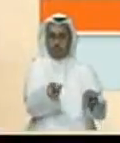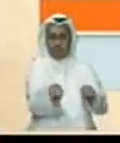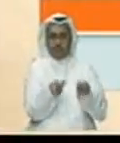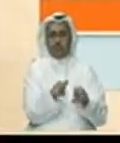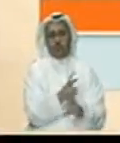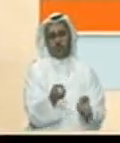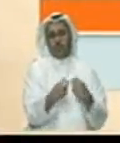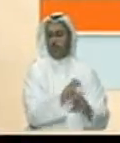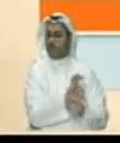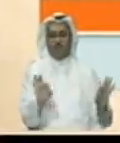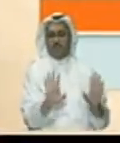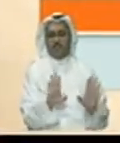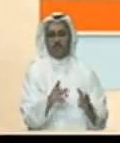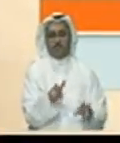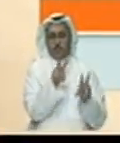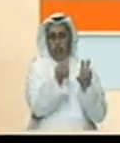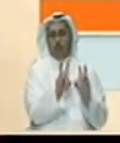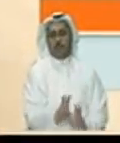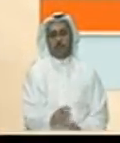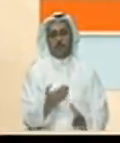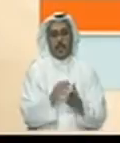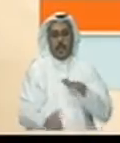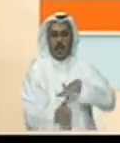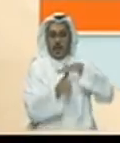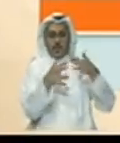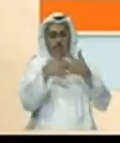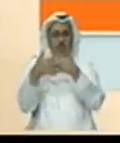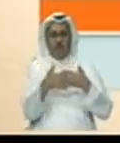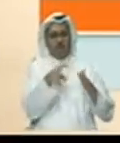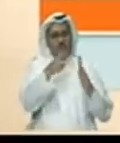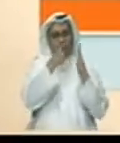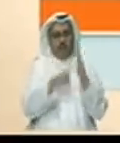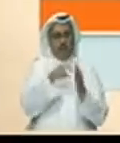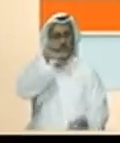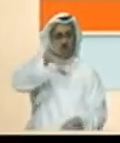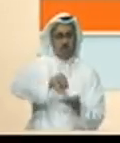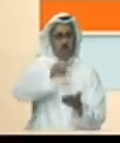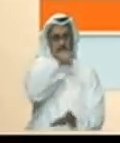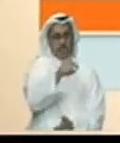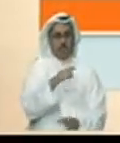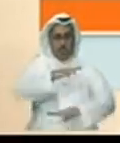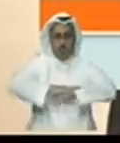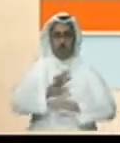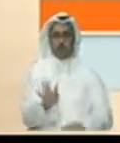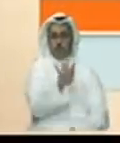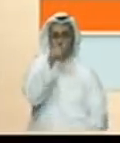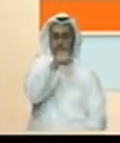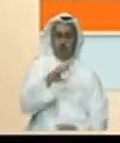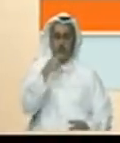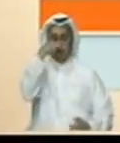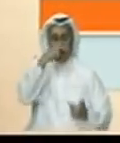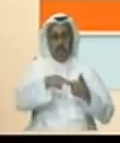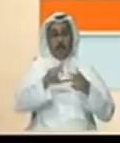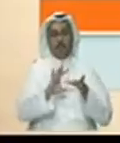من المشاورات حول ملف إيران. الرئيس الأمريكي طالب نظام طهران بمراعاة مصالح الشعب مجددا انتقاده للاتفاق